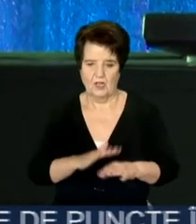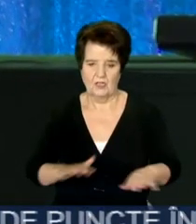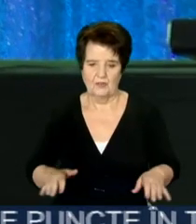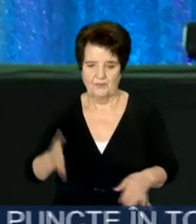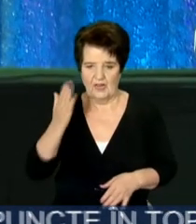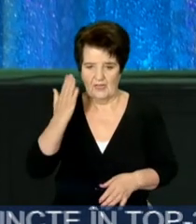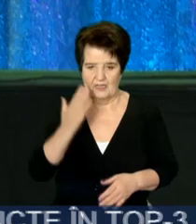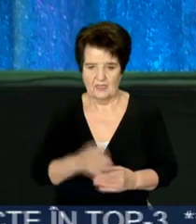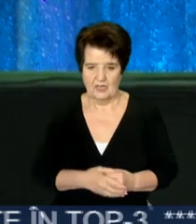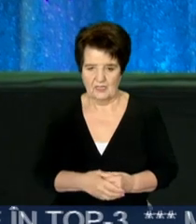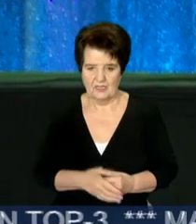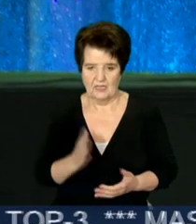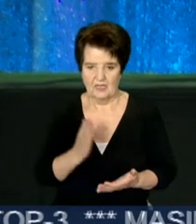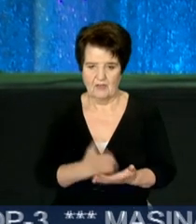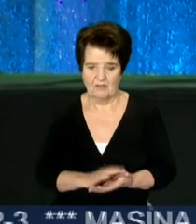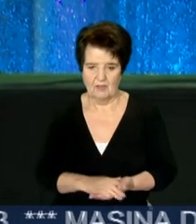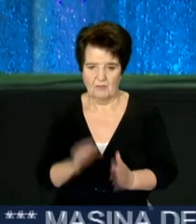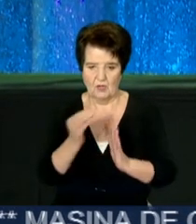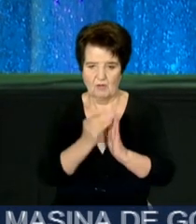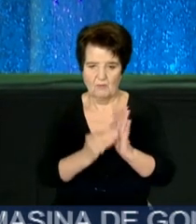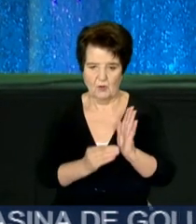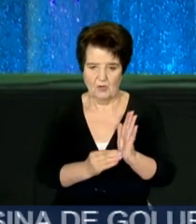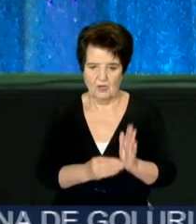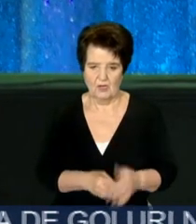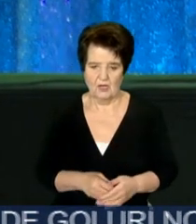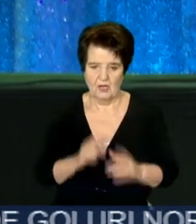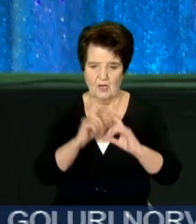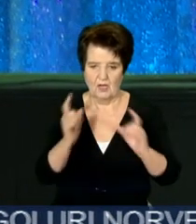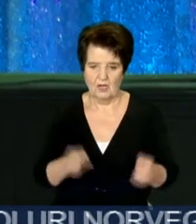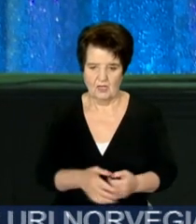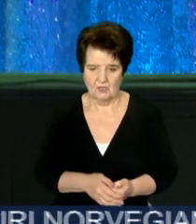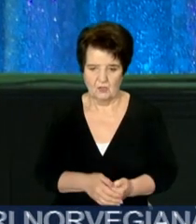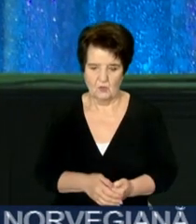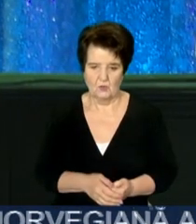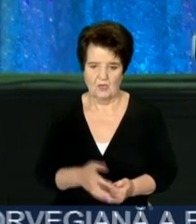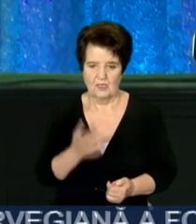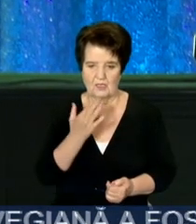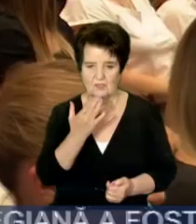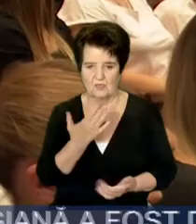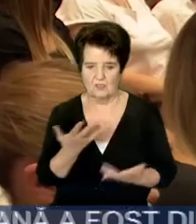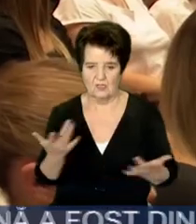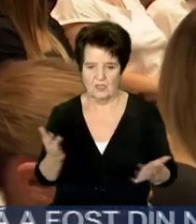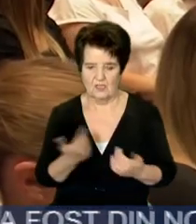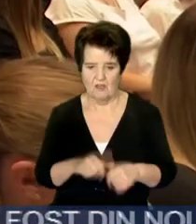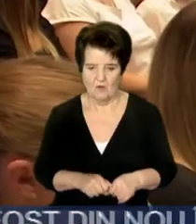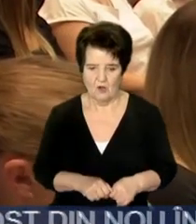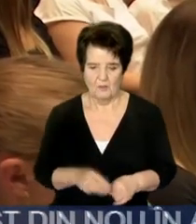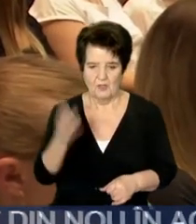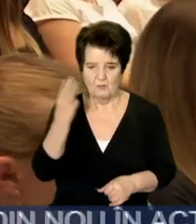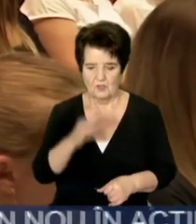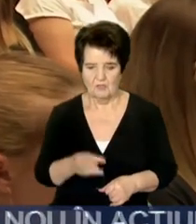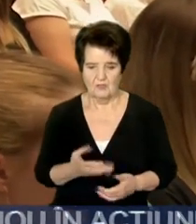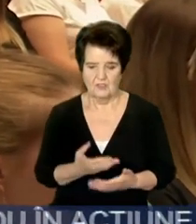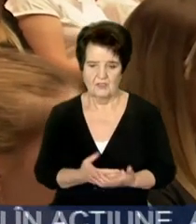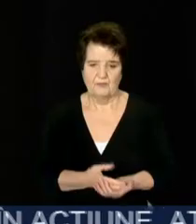talentat, avem multiple programe, granturi, stagieri internaționale și alte forme de mobilitate